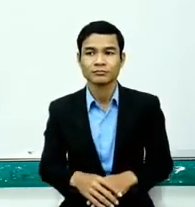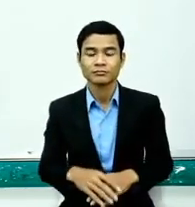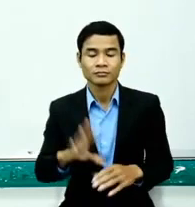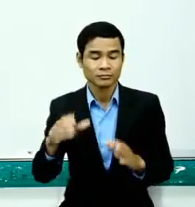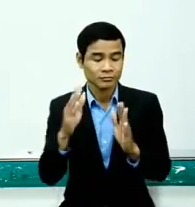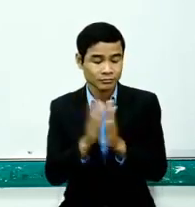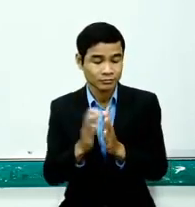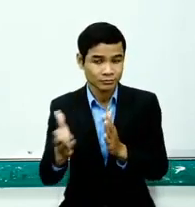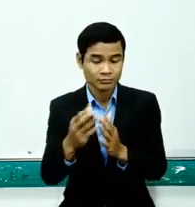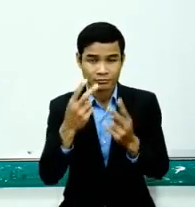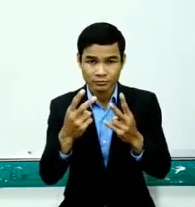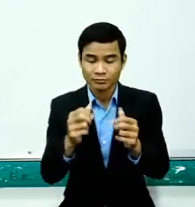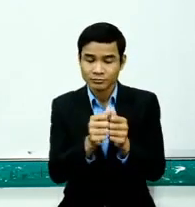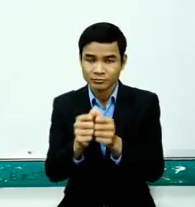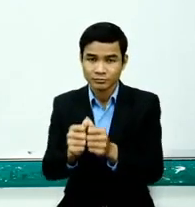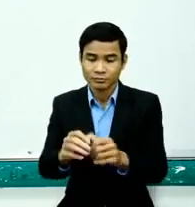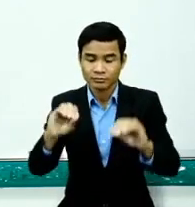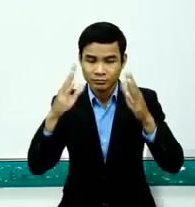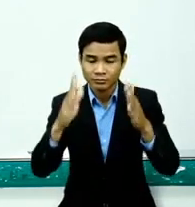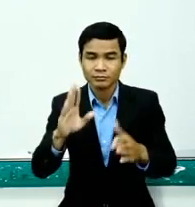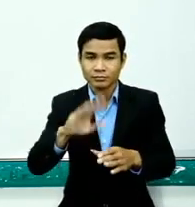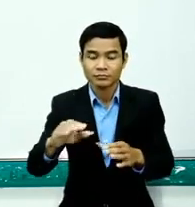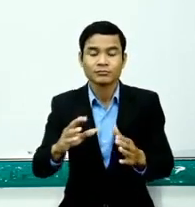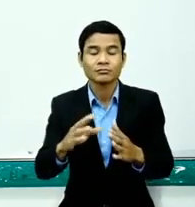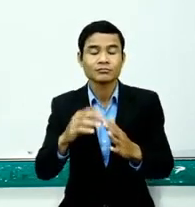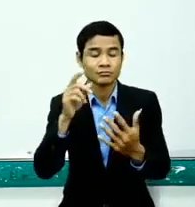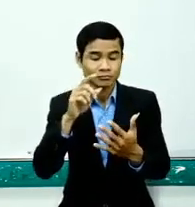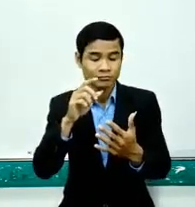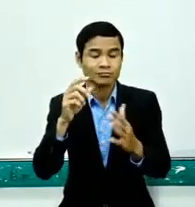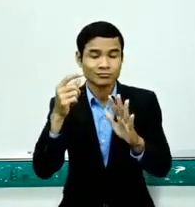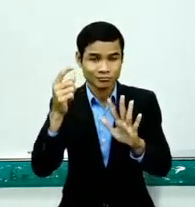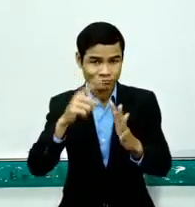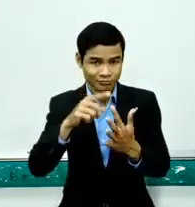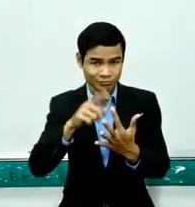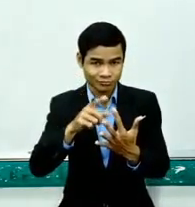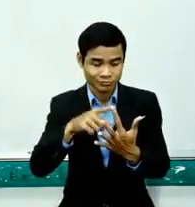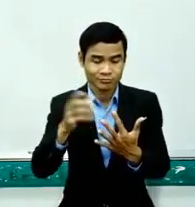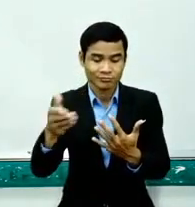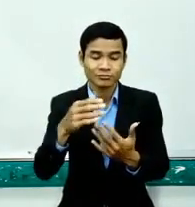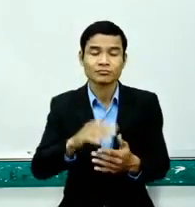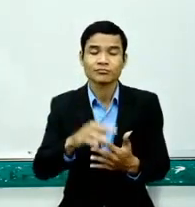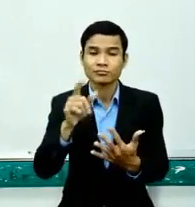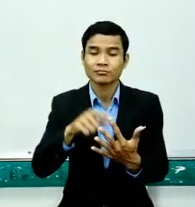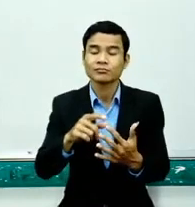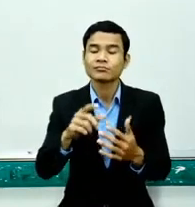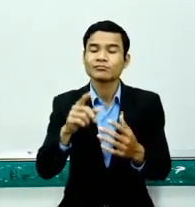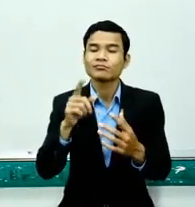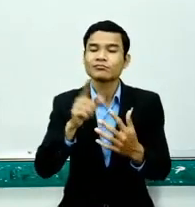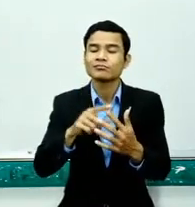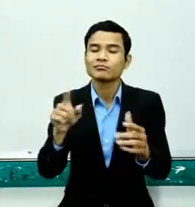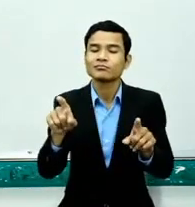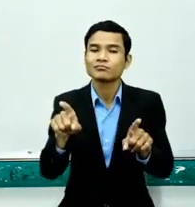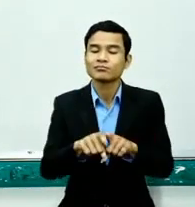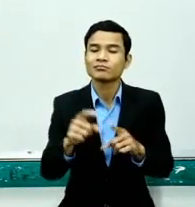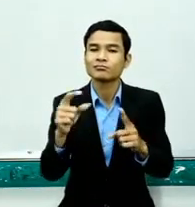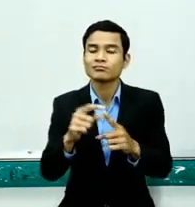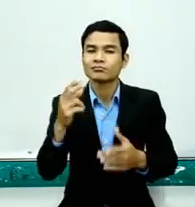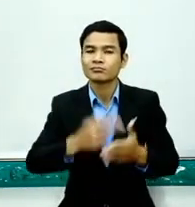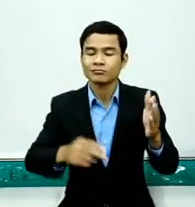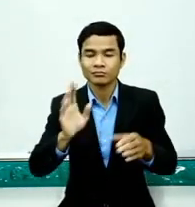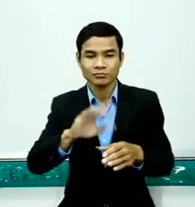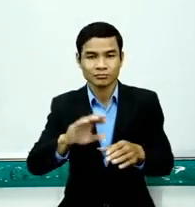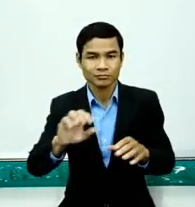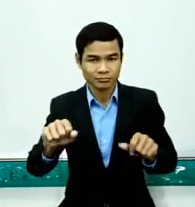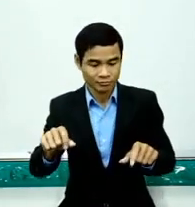Ốc con chạp tìm tật chì mùi nè cổ. Nè cư sra a. Chà sra a đôi chì bịa vậy đấy con.